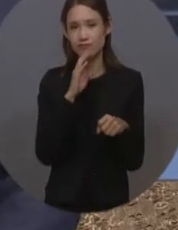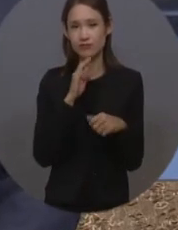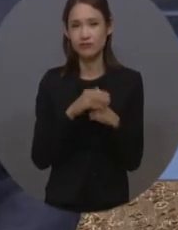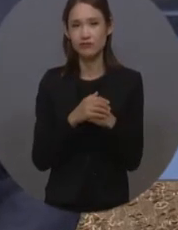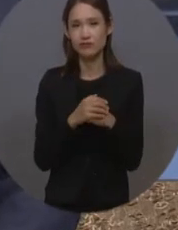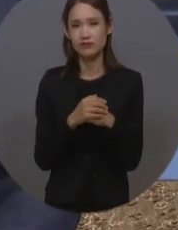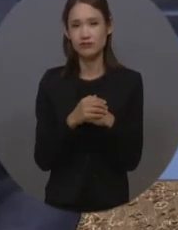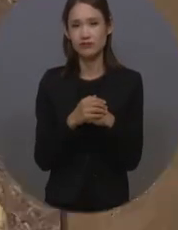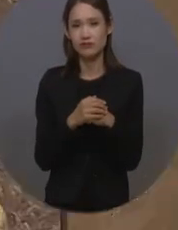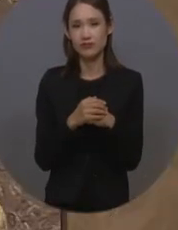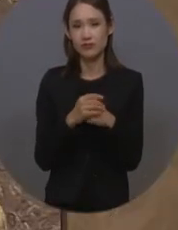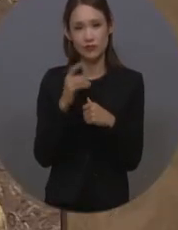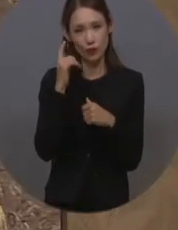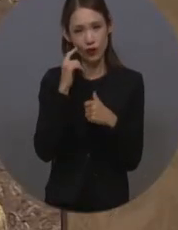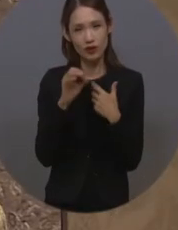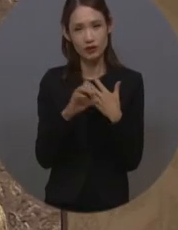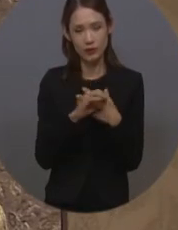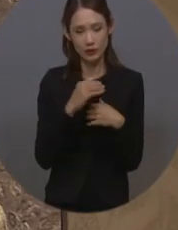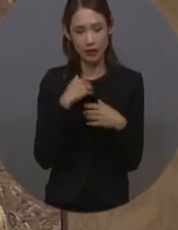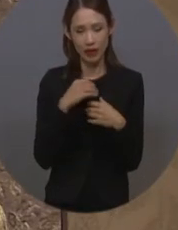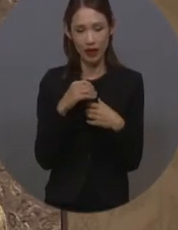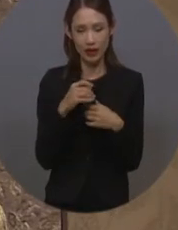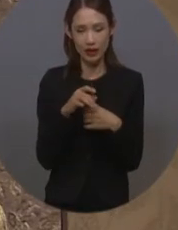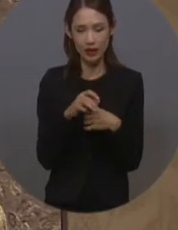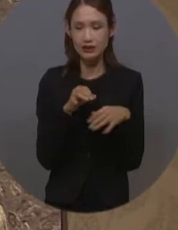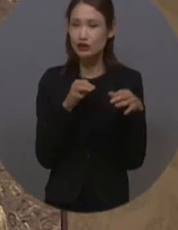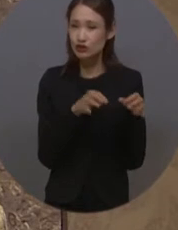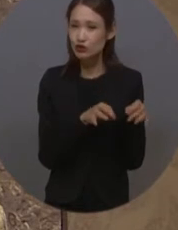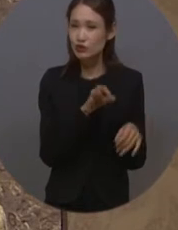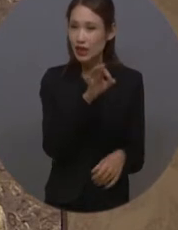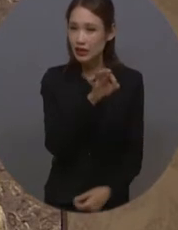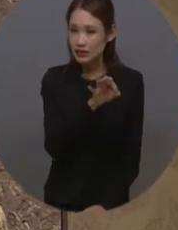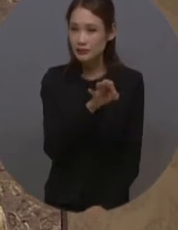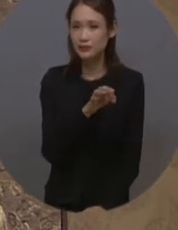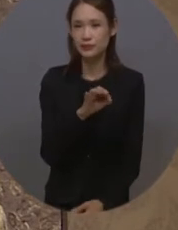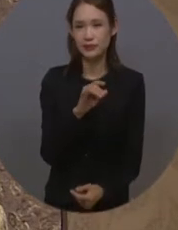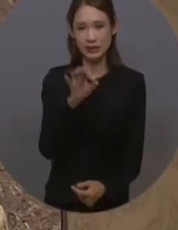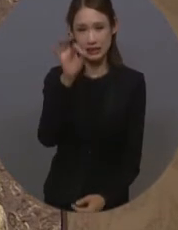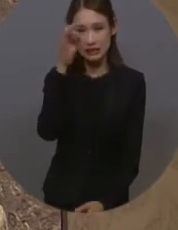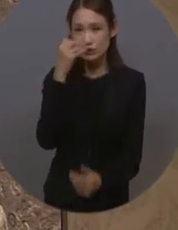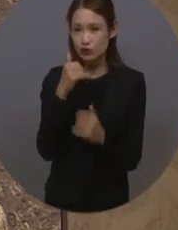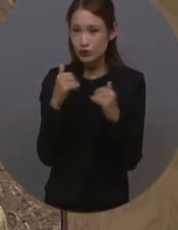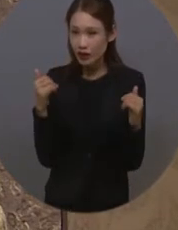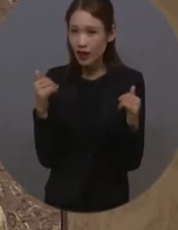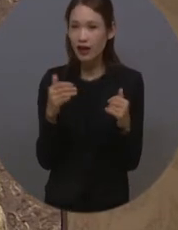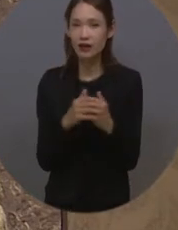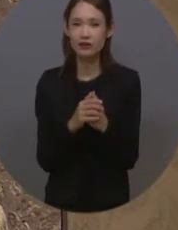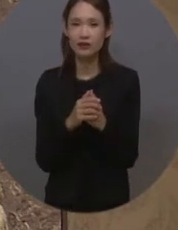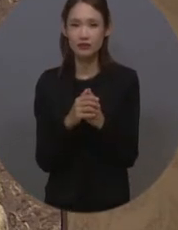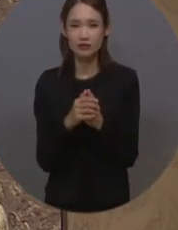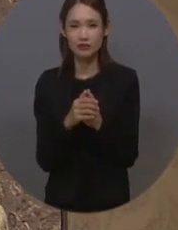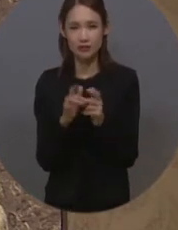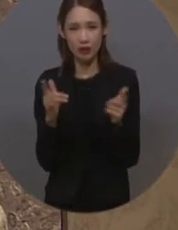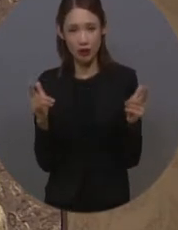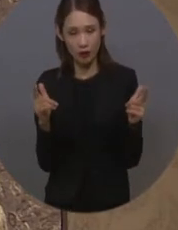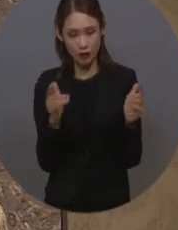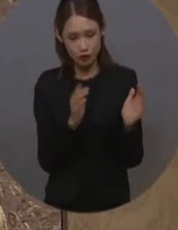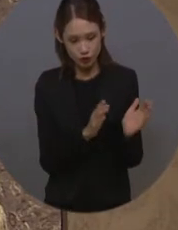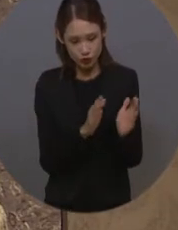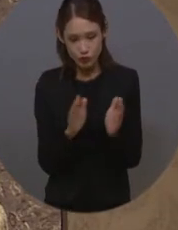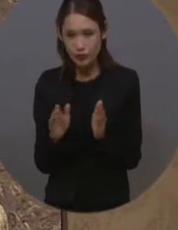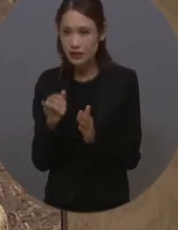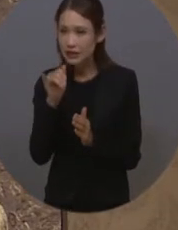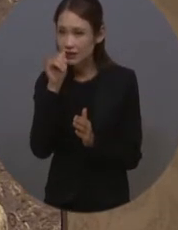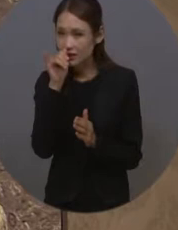왜냐하면 자본금이 있었다거나 또 아니면 기술자가 있었다거나 여러 가지 조금 더 구비가 되어